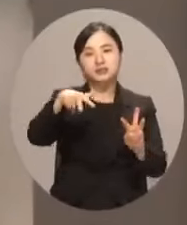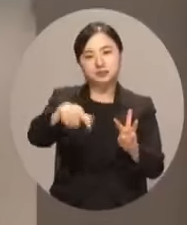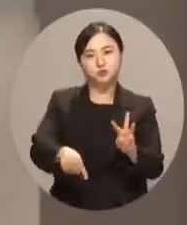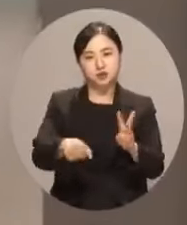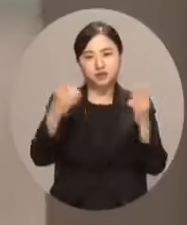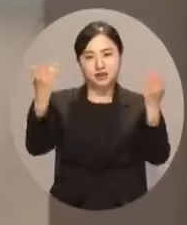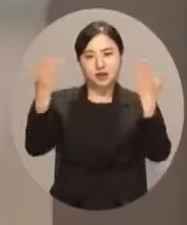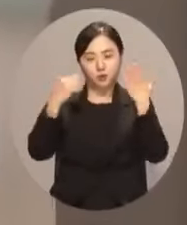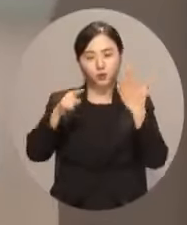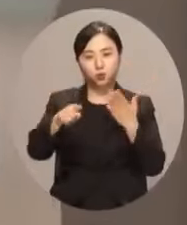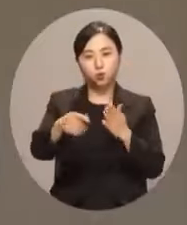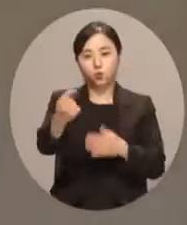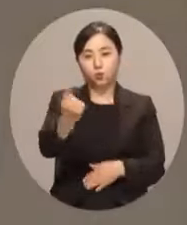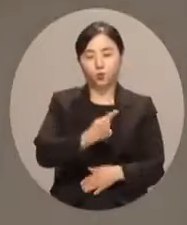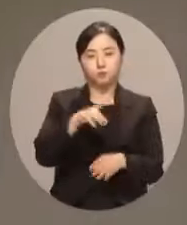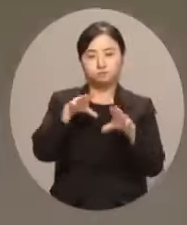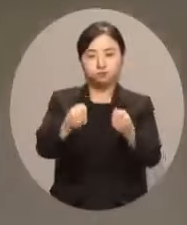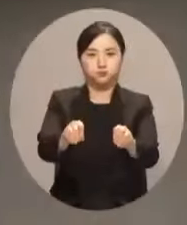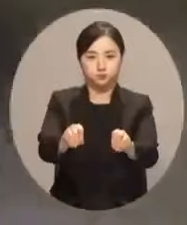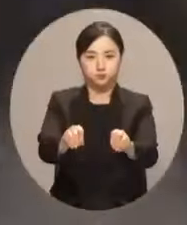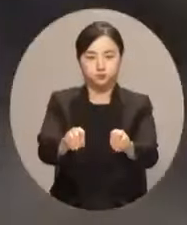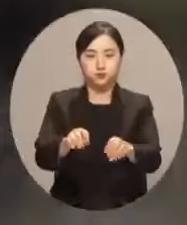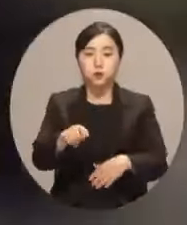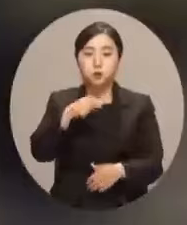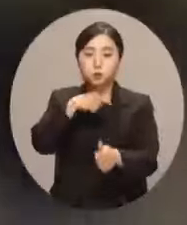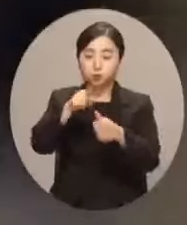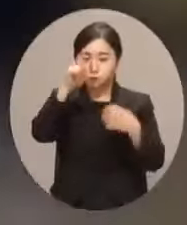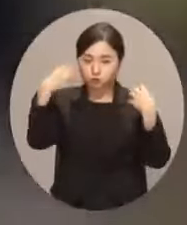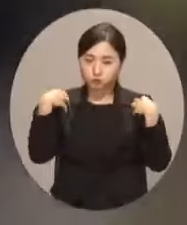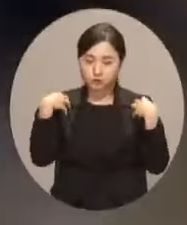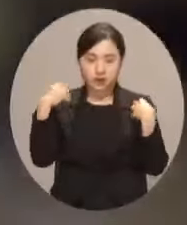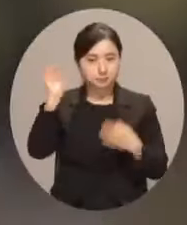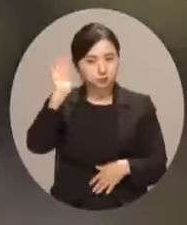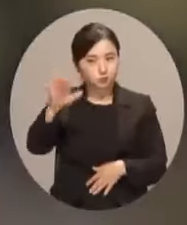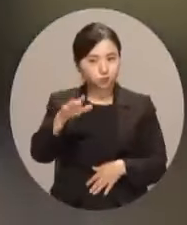등교가 정지된 상황. 교육당국은 조만간